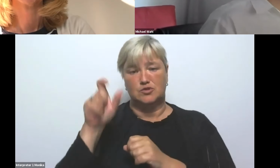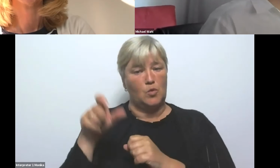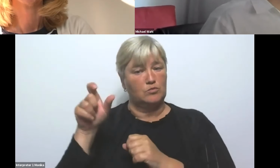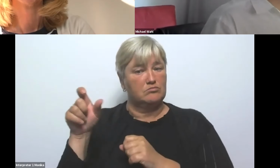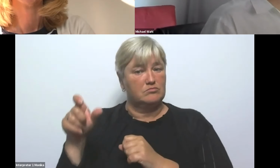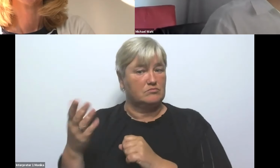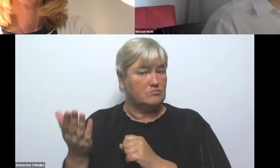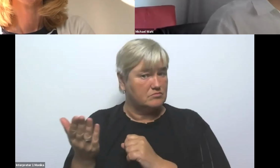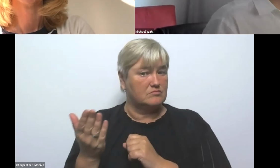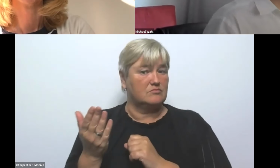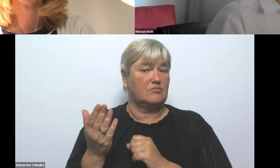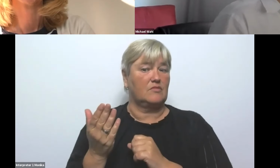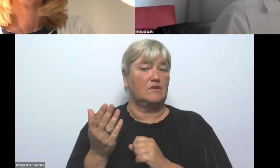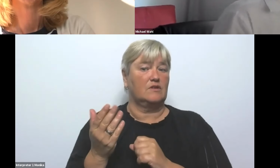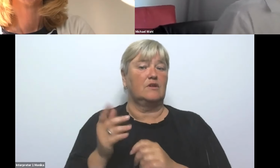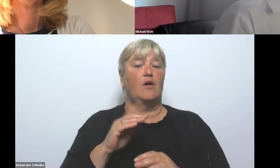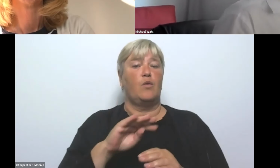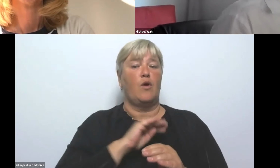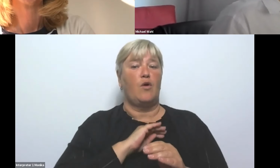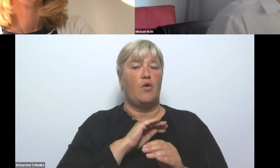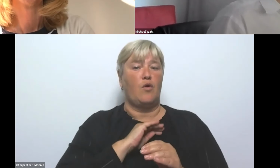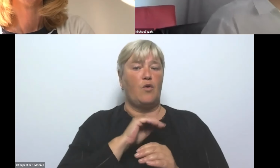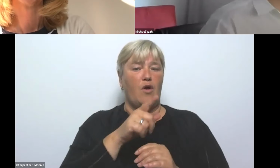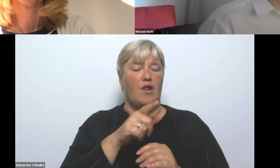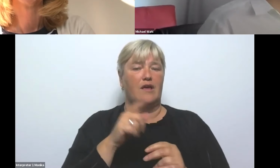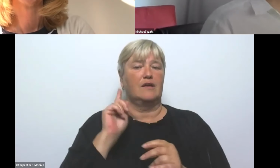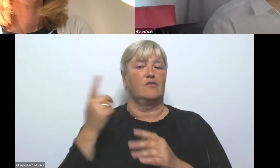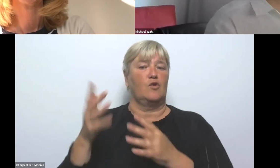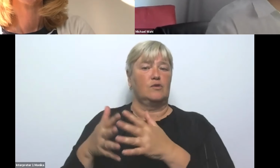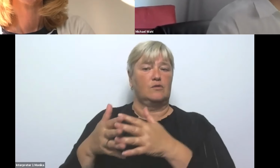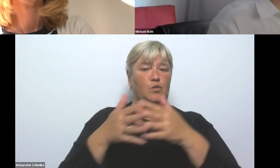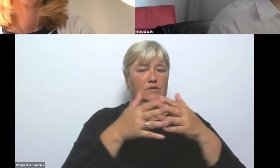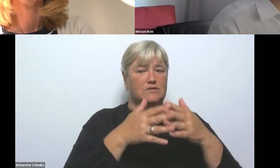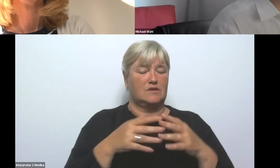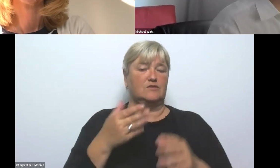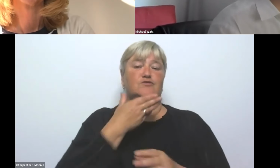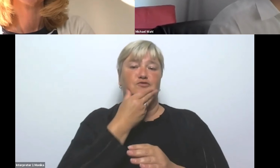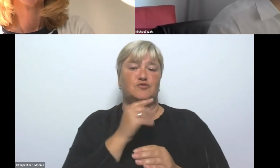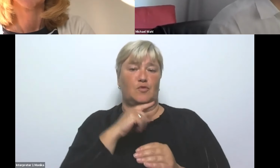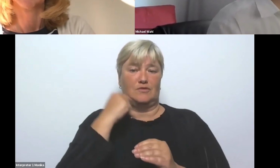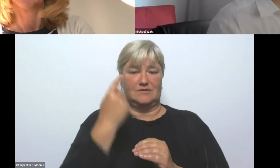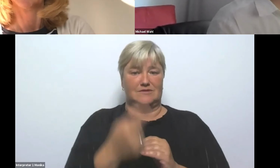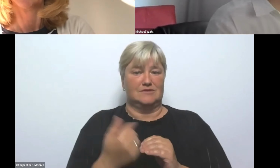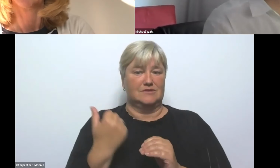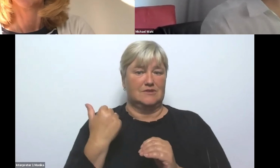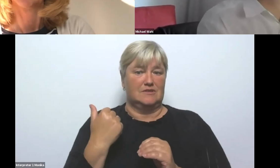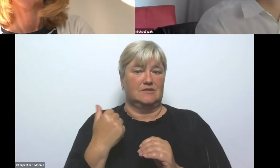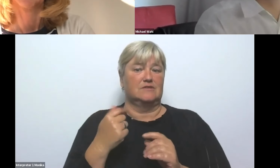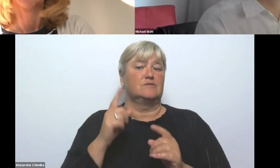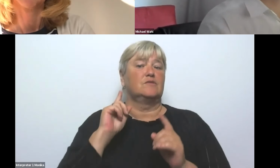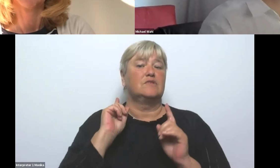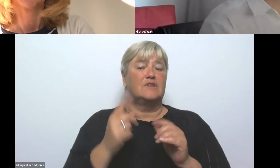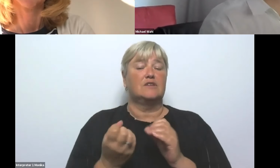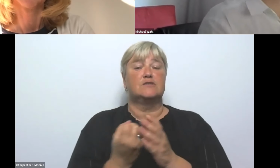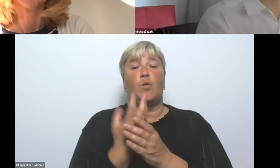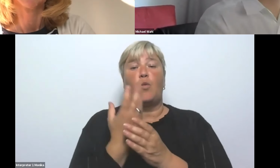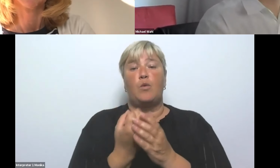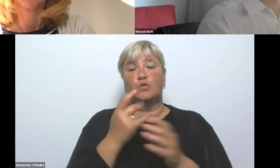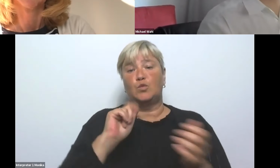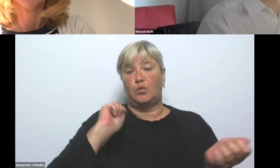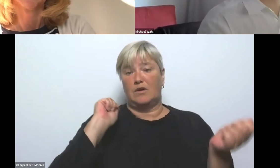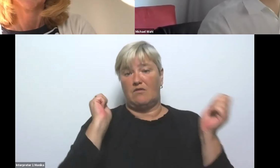der Kollege aus den USA hat etwas sehr Schönes gesagt, wie ich finde, nämlich, dass der Kulturwandel wie